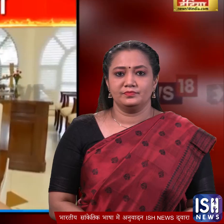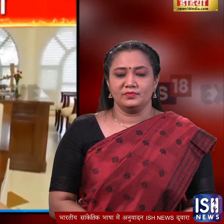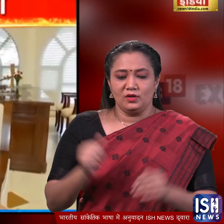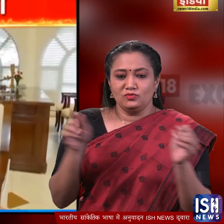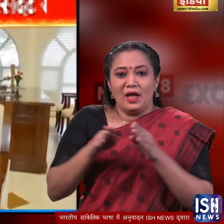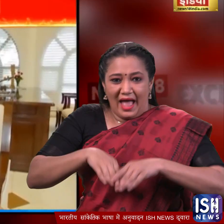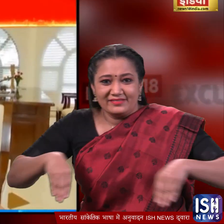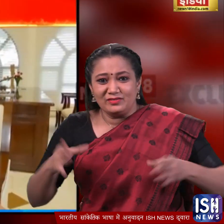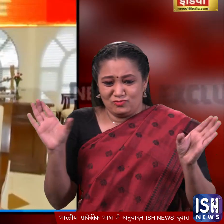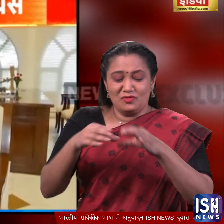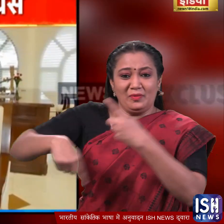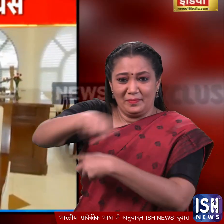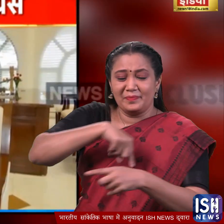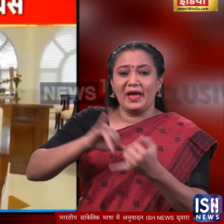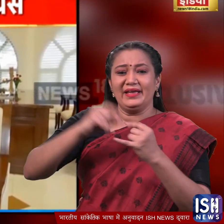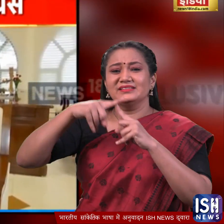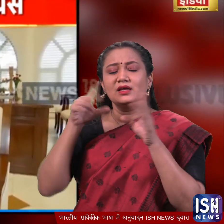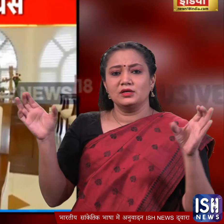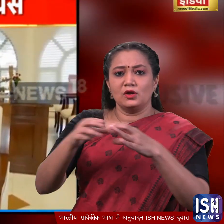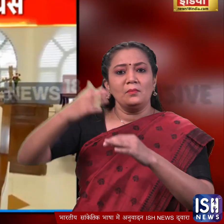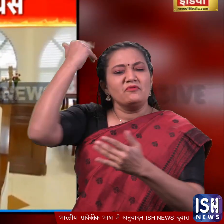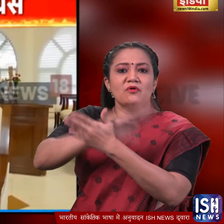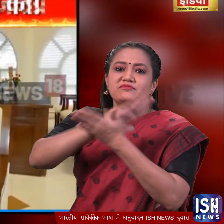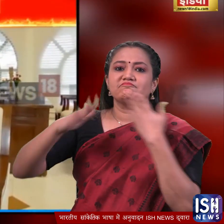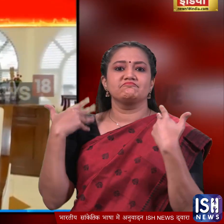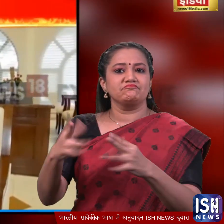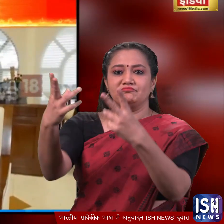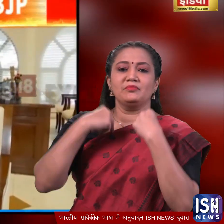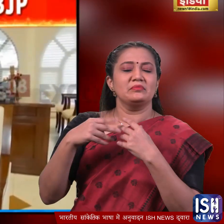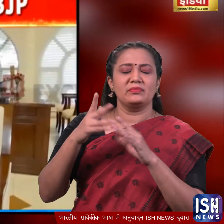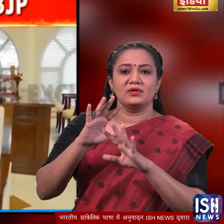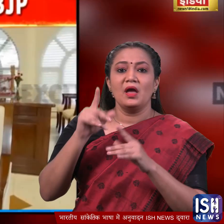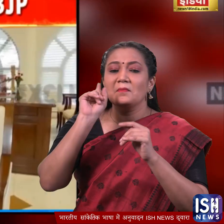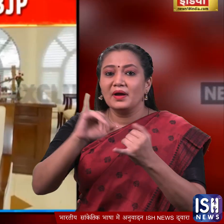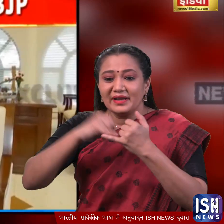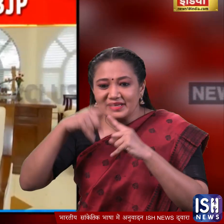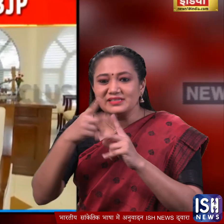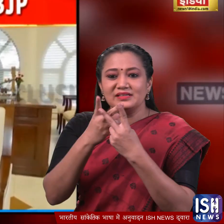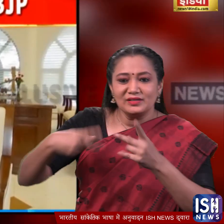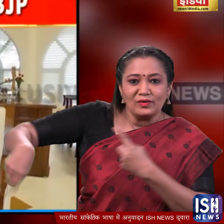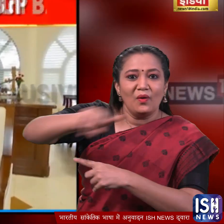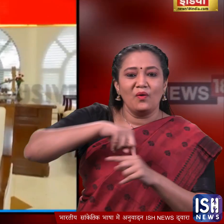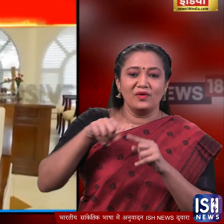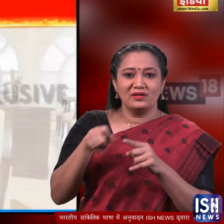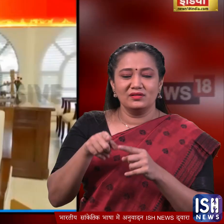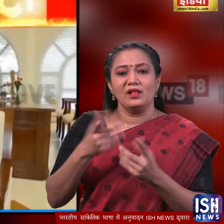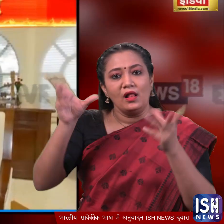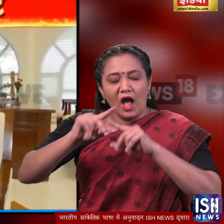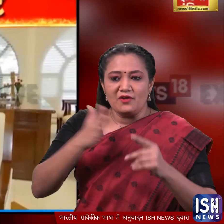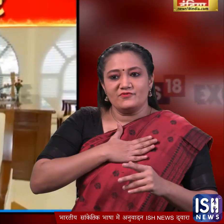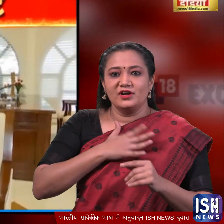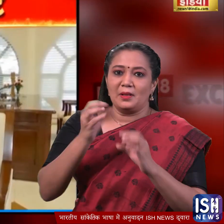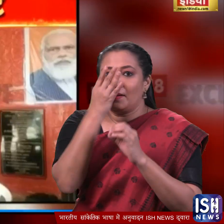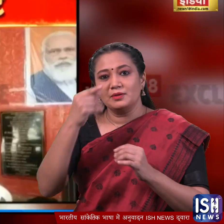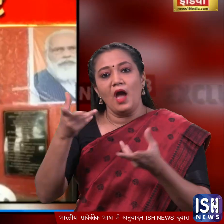पूरी आदिवासी पट्टी पिछले विधानसभा में हम साफ हो गए थे, लेकिन जनजाति आदिवासी भाई बहनों का विश्वास फिर